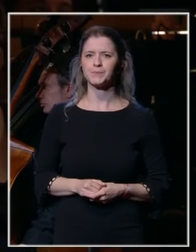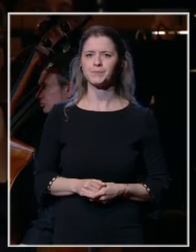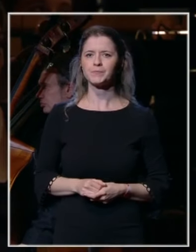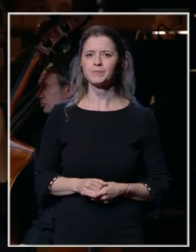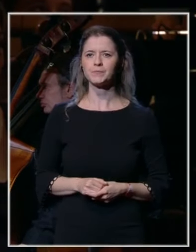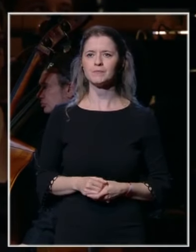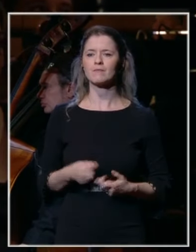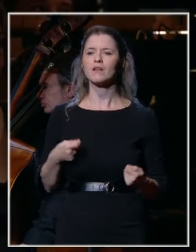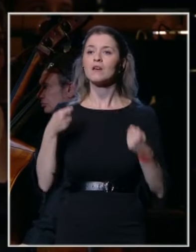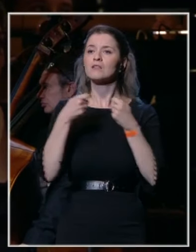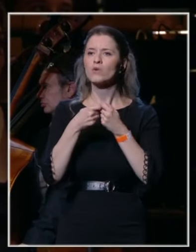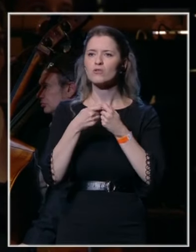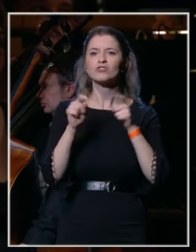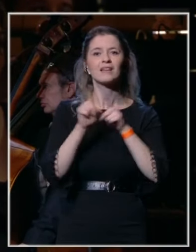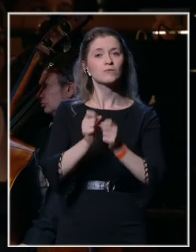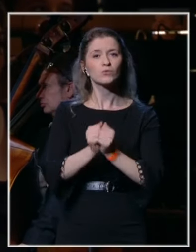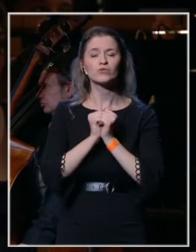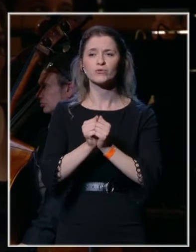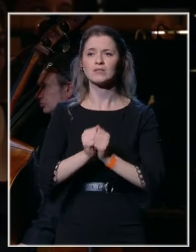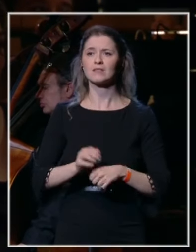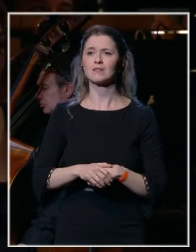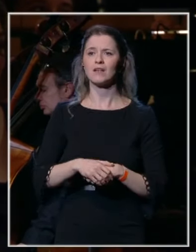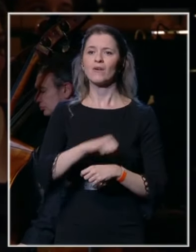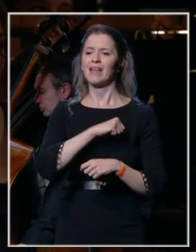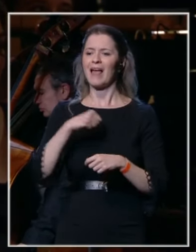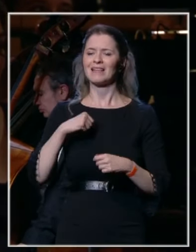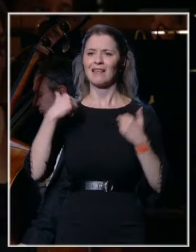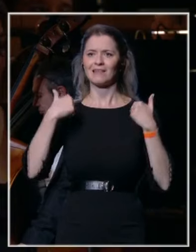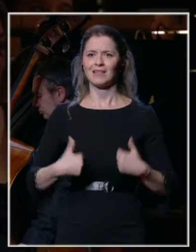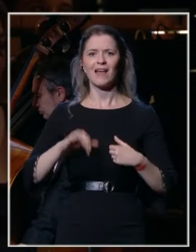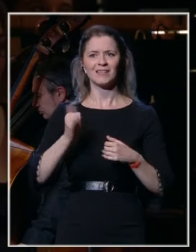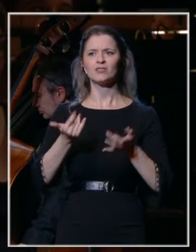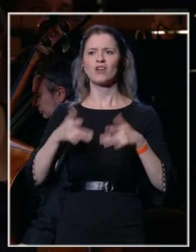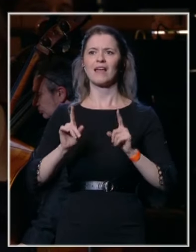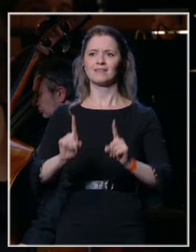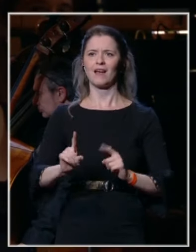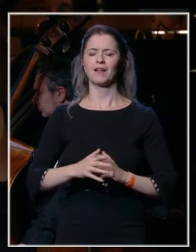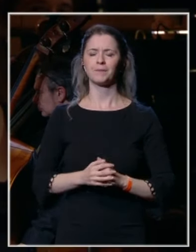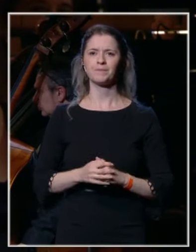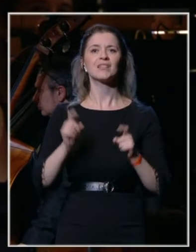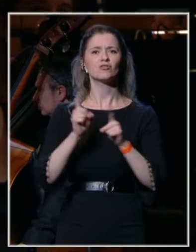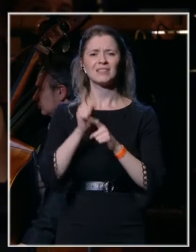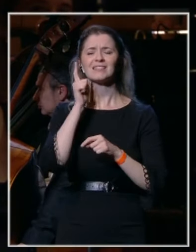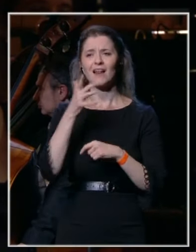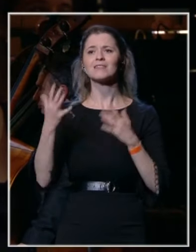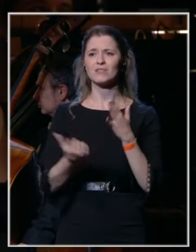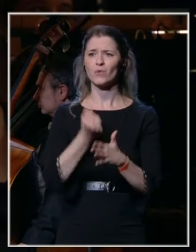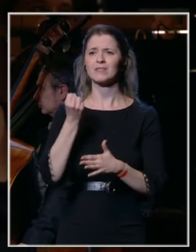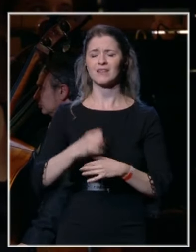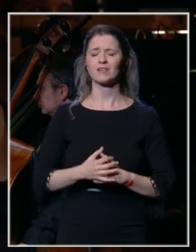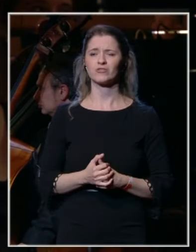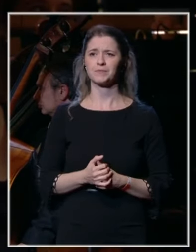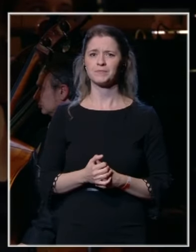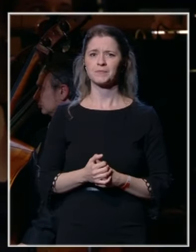Közösen úgy küzd, hogy egyénileg is helytáll. És így lesz győztes. És